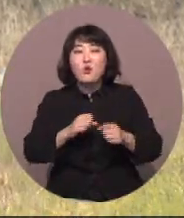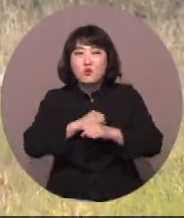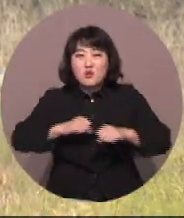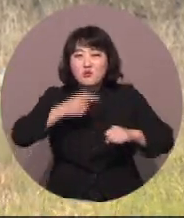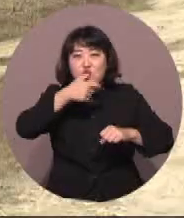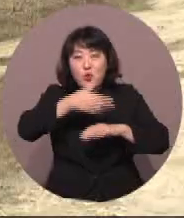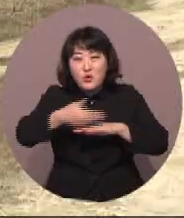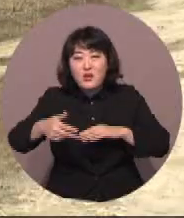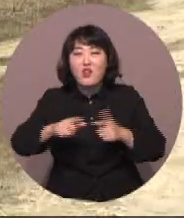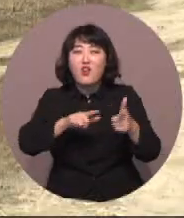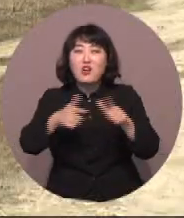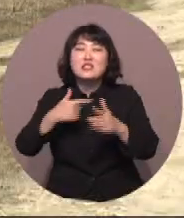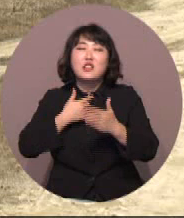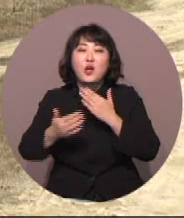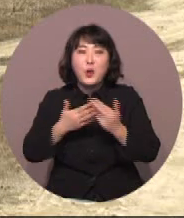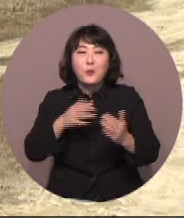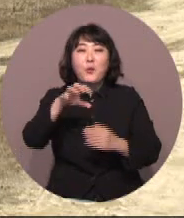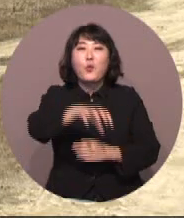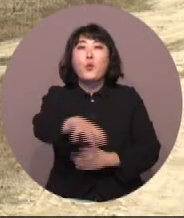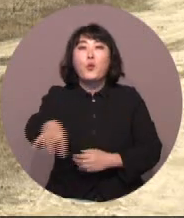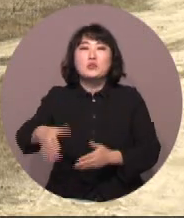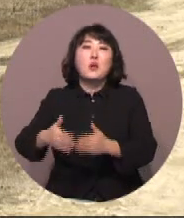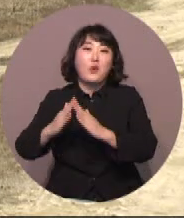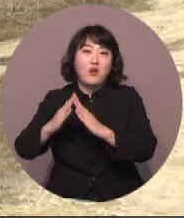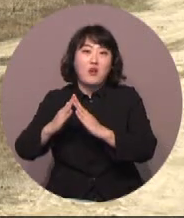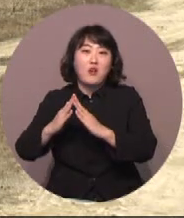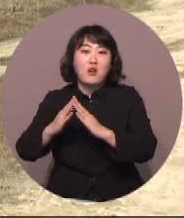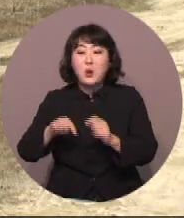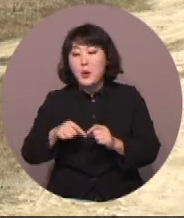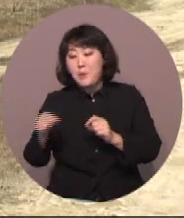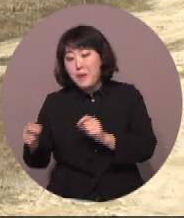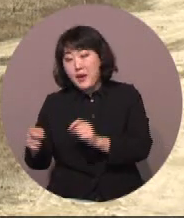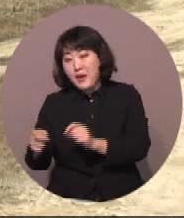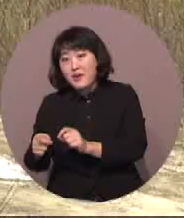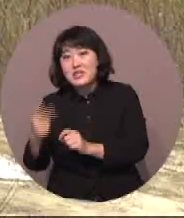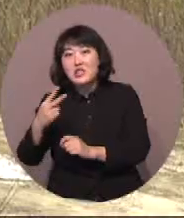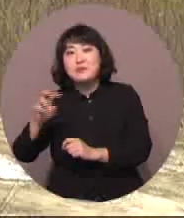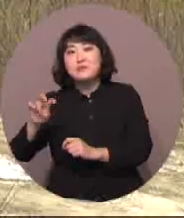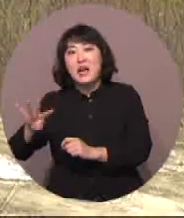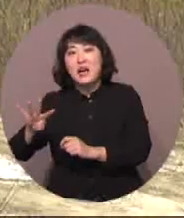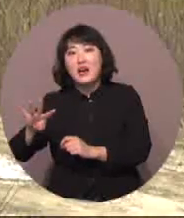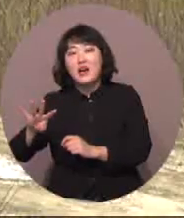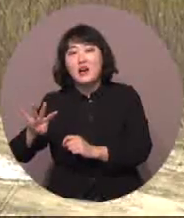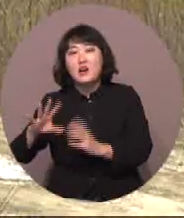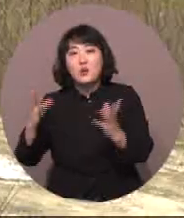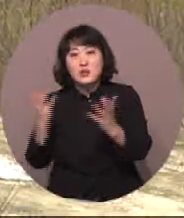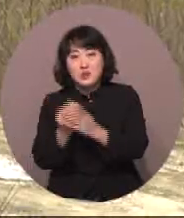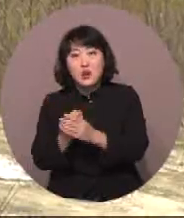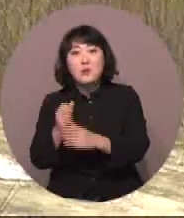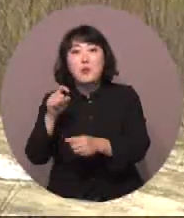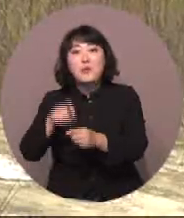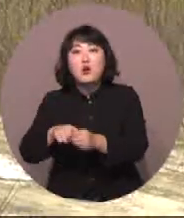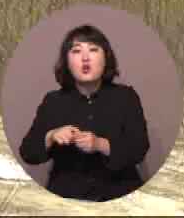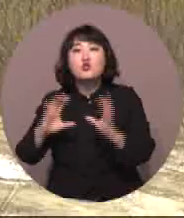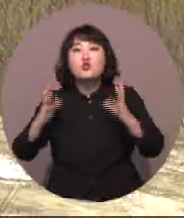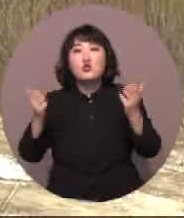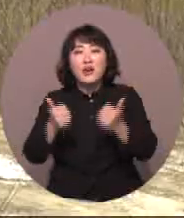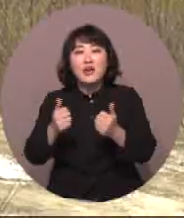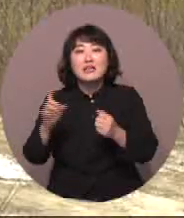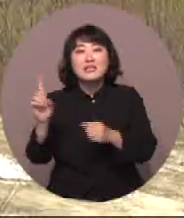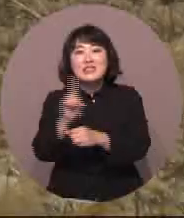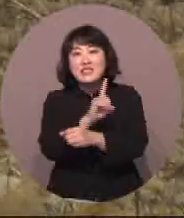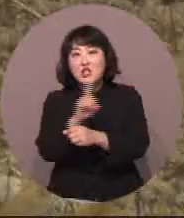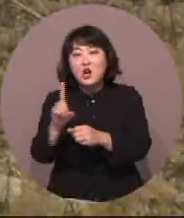다양한 체험 공간과 생태 습지원 도 들어서며 바로 옆에는 오는 2014년 준공을 목표로 국회에 통합 디지털